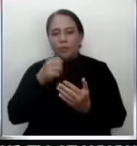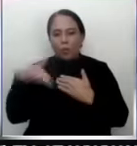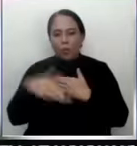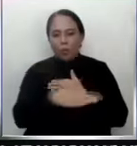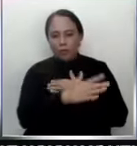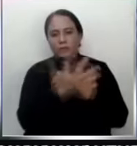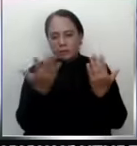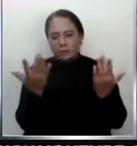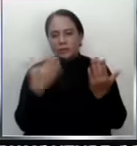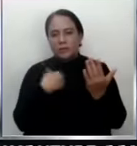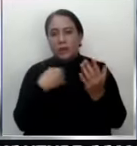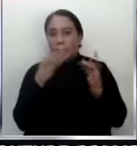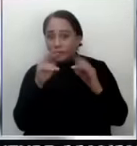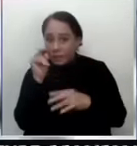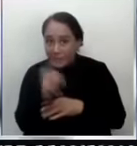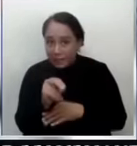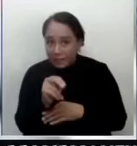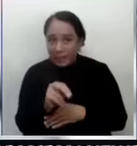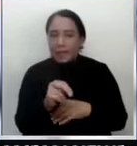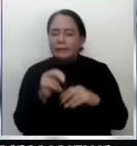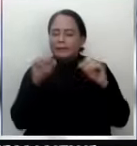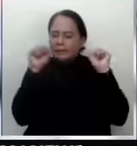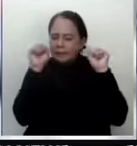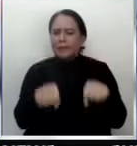arises, kayang-kaya niyang